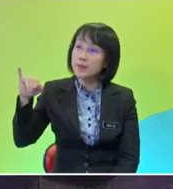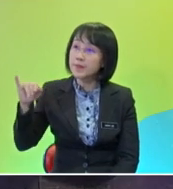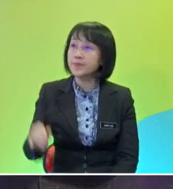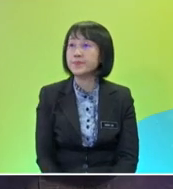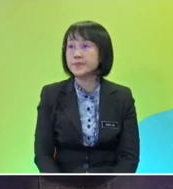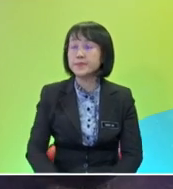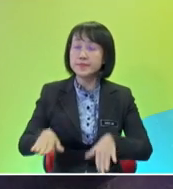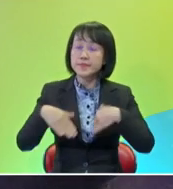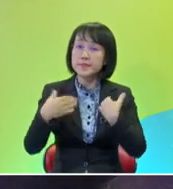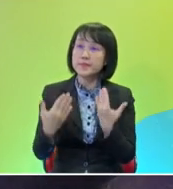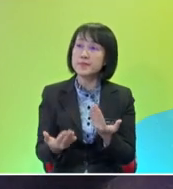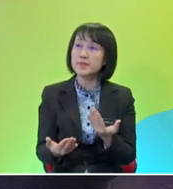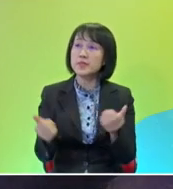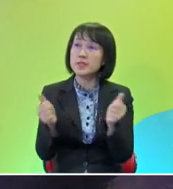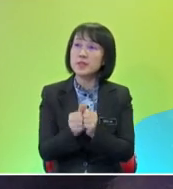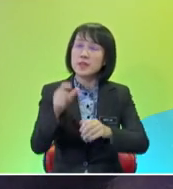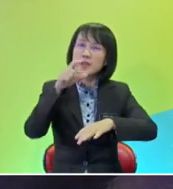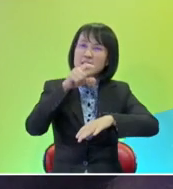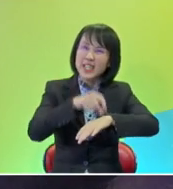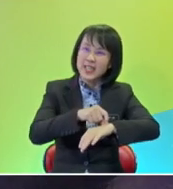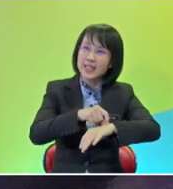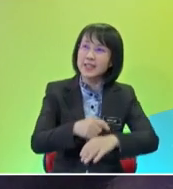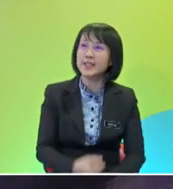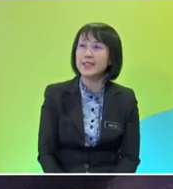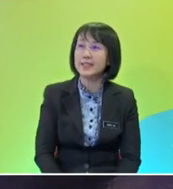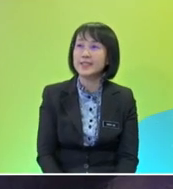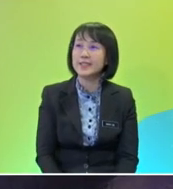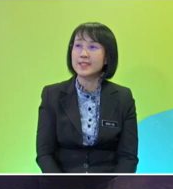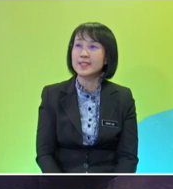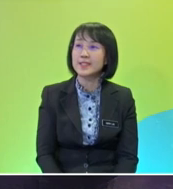Bagaimana pula dengan gigitan dia cikgu? Kalau gigit nyamuk